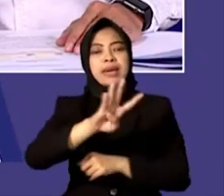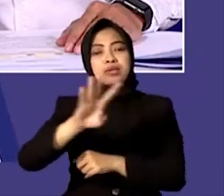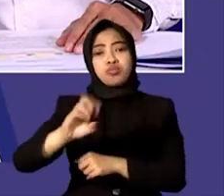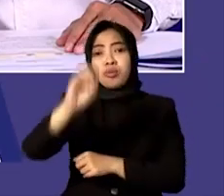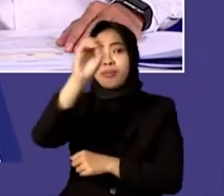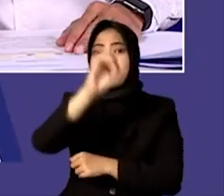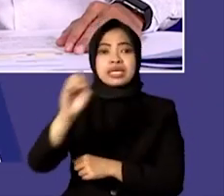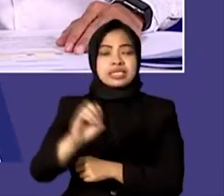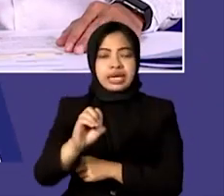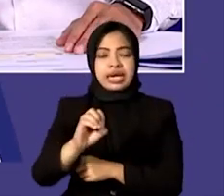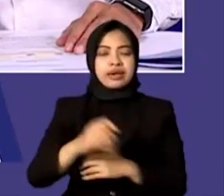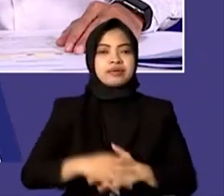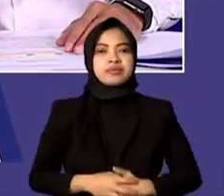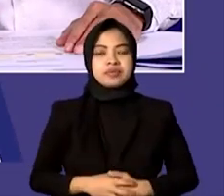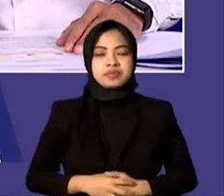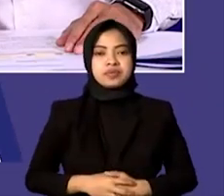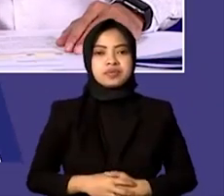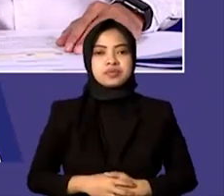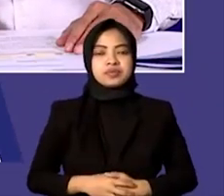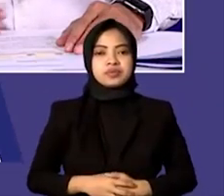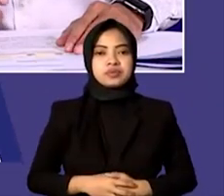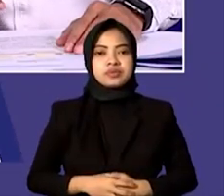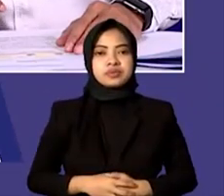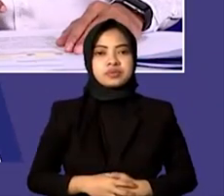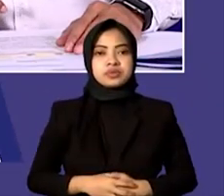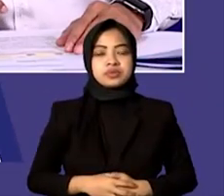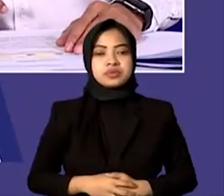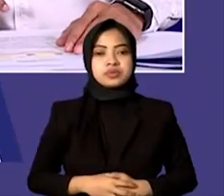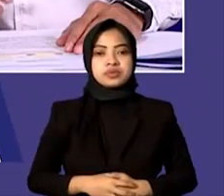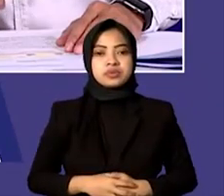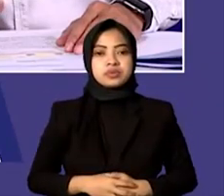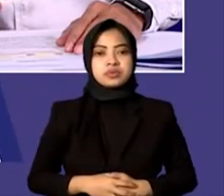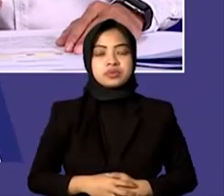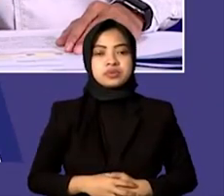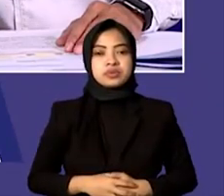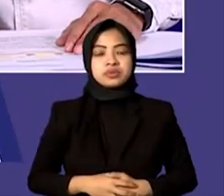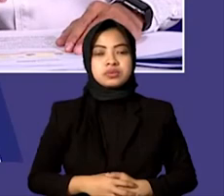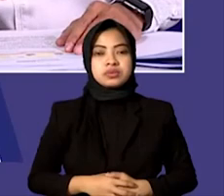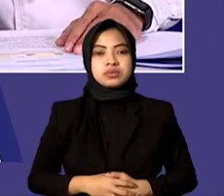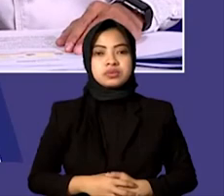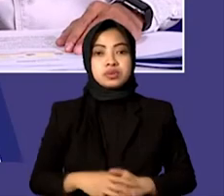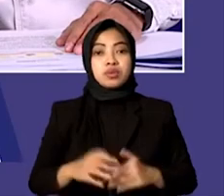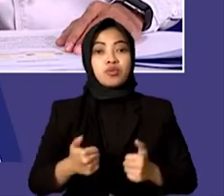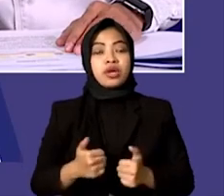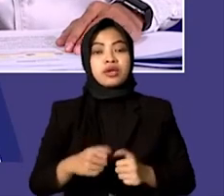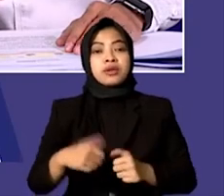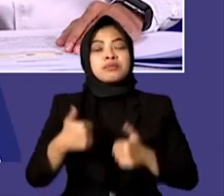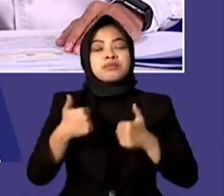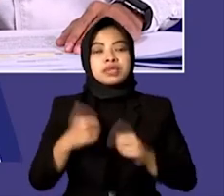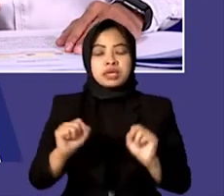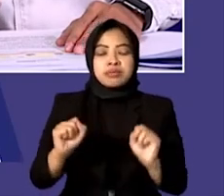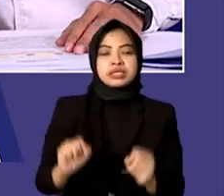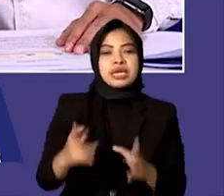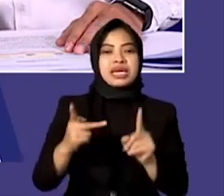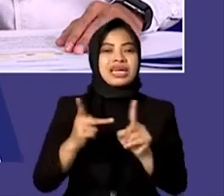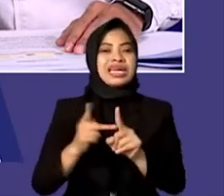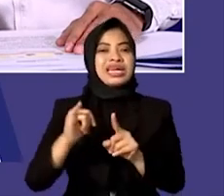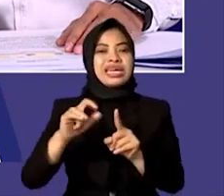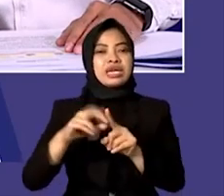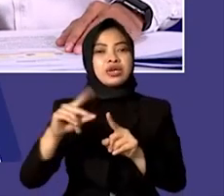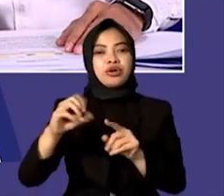40% diatas rata-rata dan berpotensi memicu terjadinya bencana alam